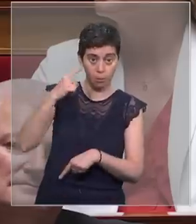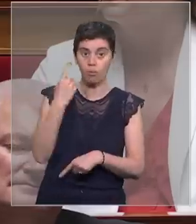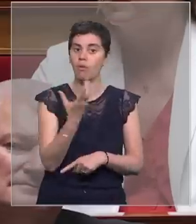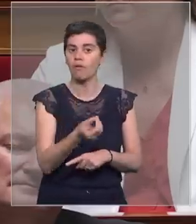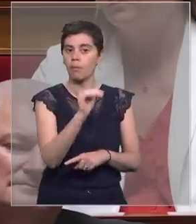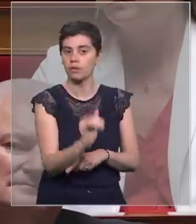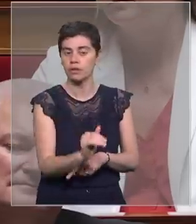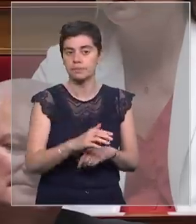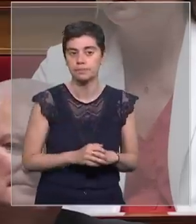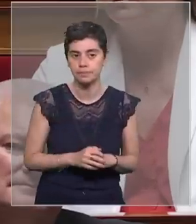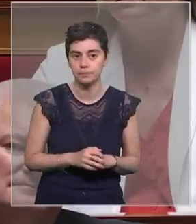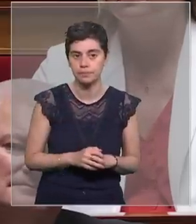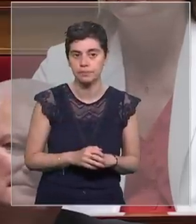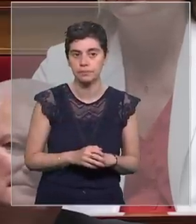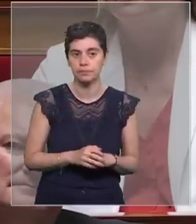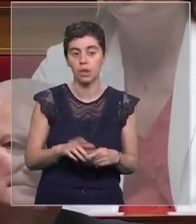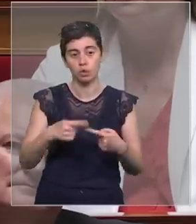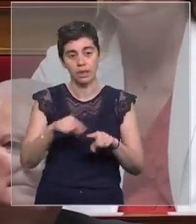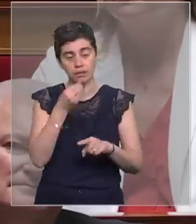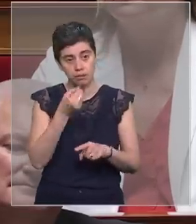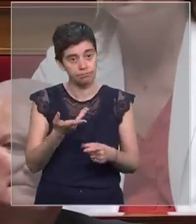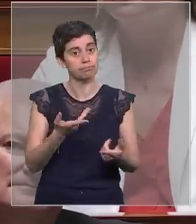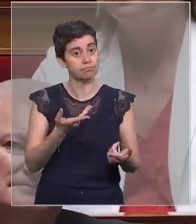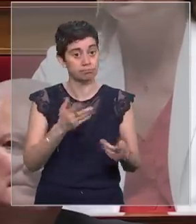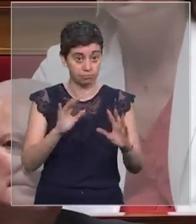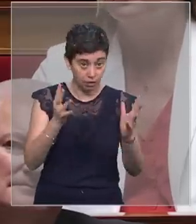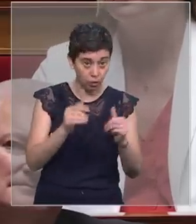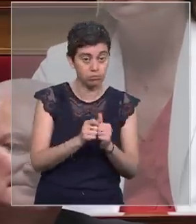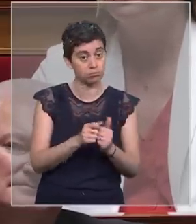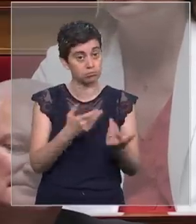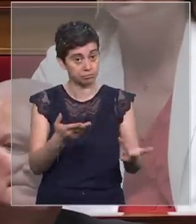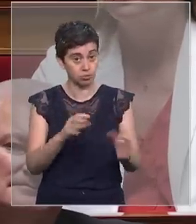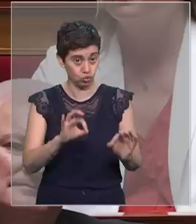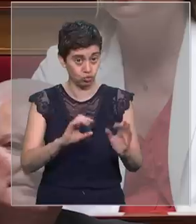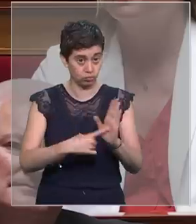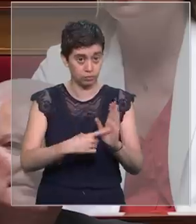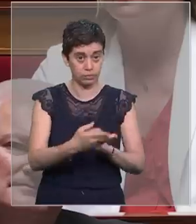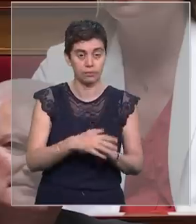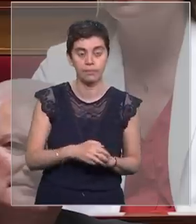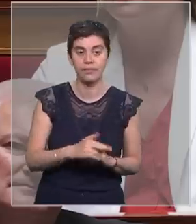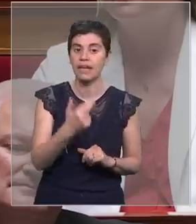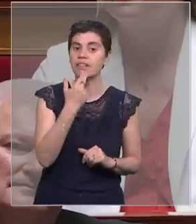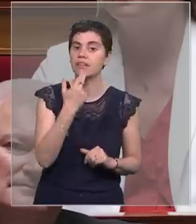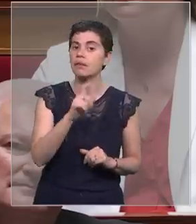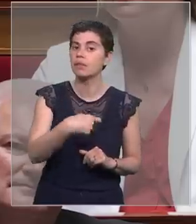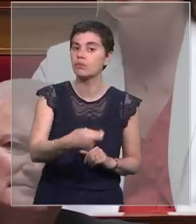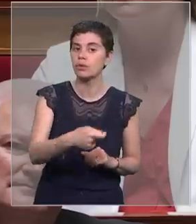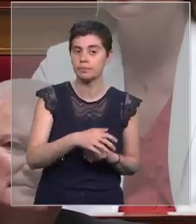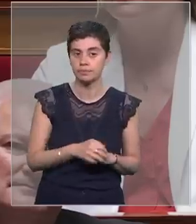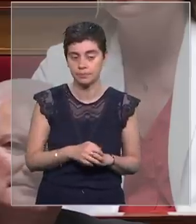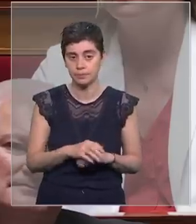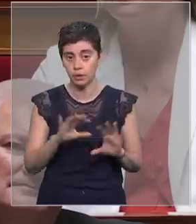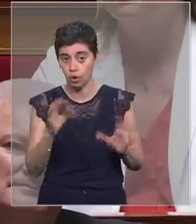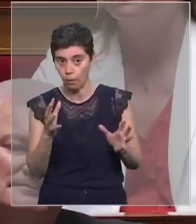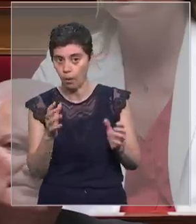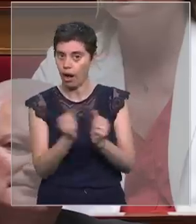enfants. Le comité salue leur existence et leur légitimité. Leur efficacité s'apprécie forcément après une